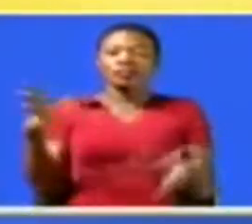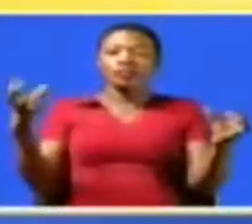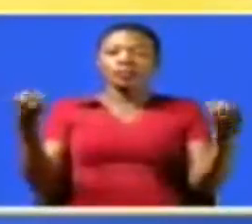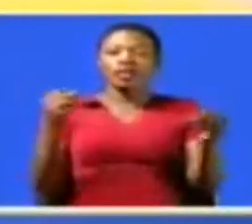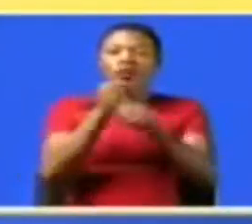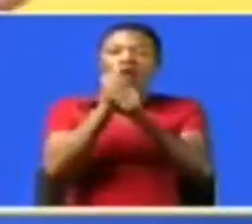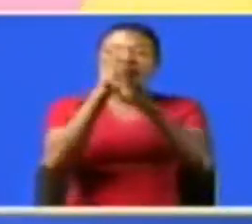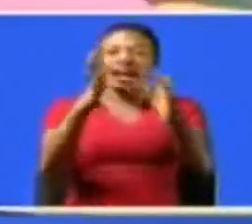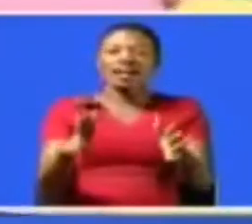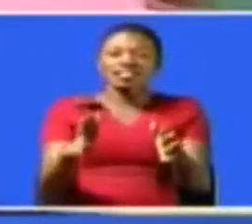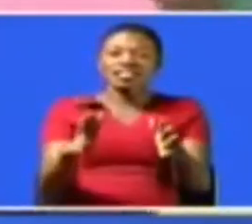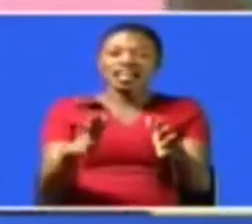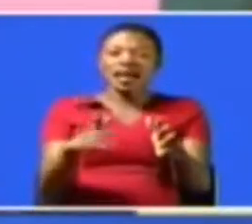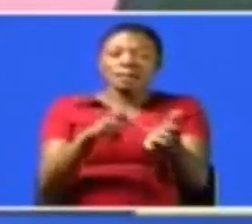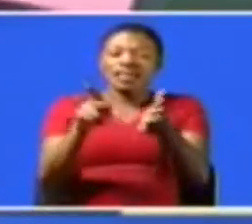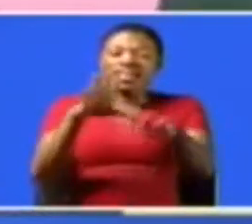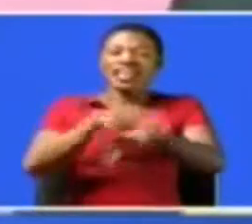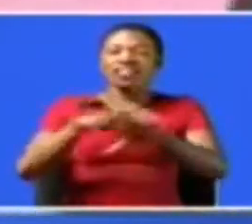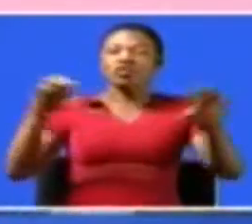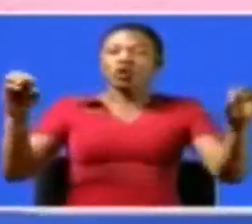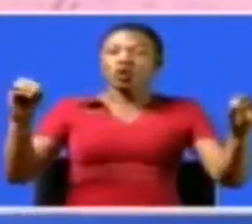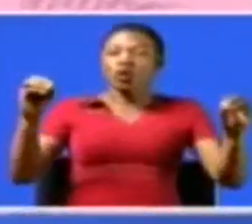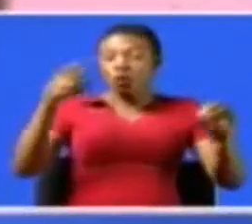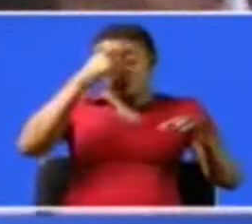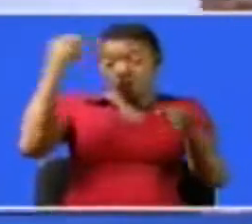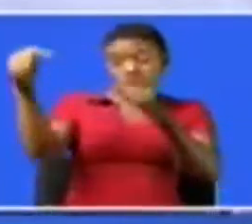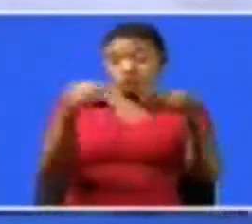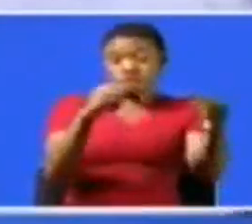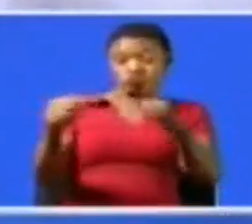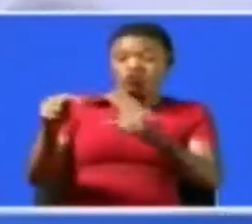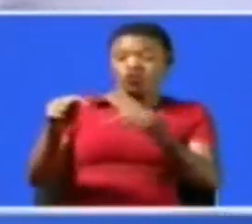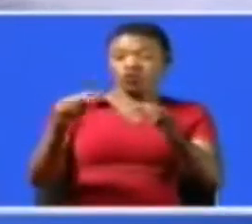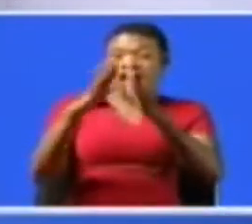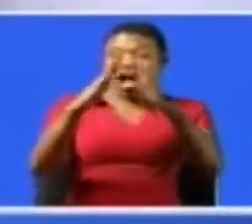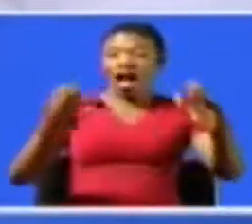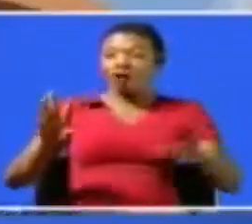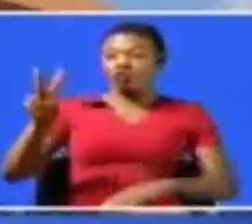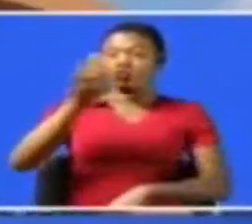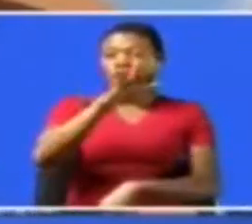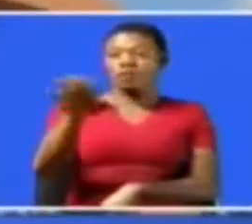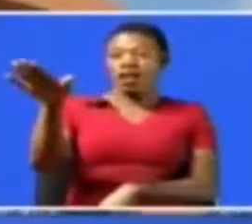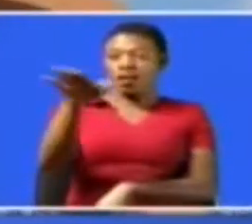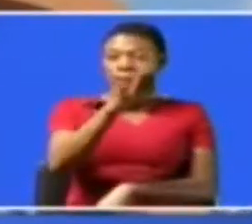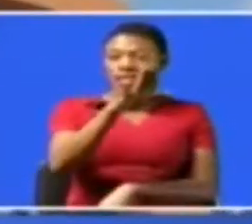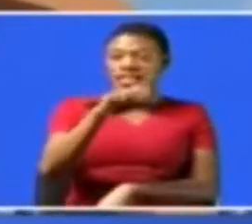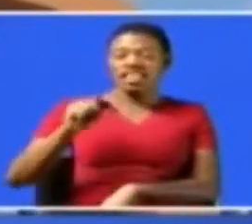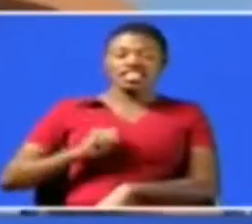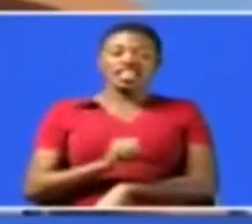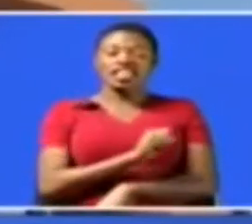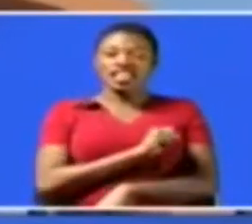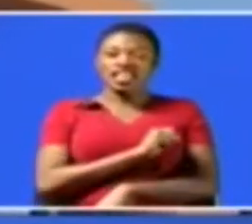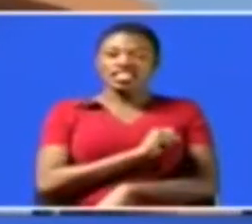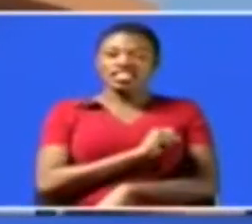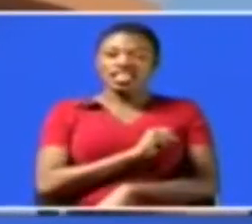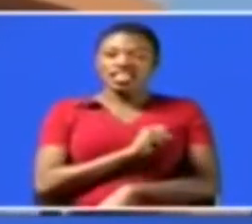wa wafanyakazi kwenye magatuzi hawajalipwa kufuatia mvutano wa bunge la seneti na bunge la kitaifa. Seneti